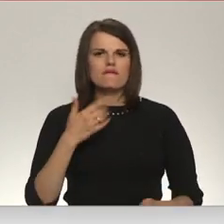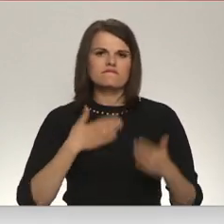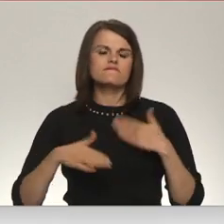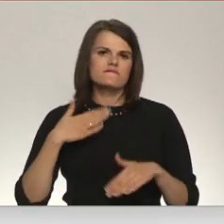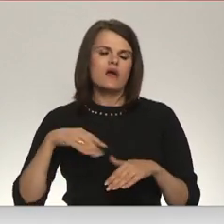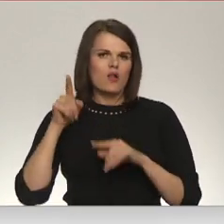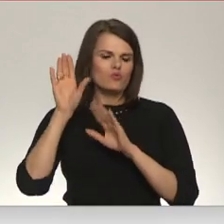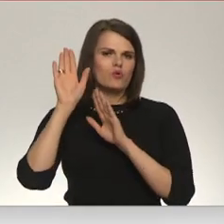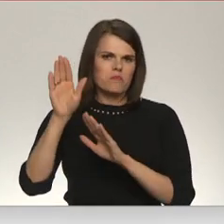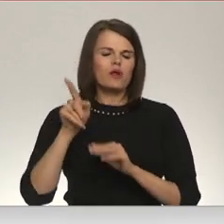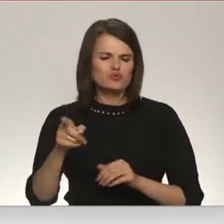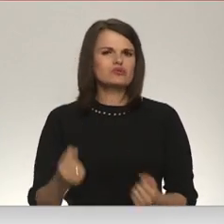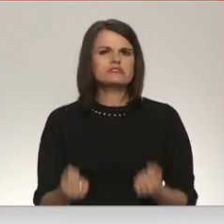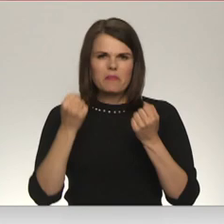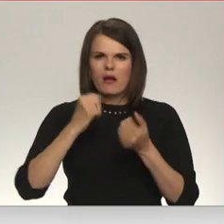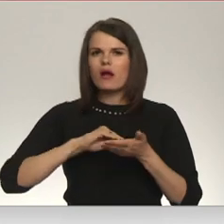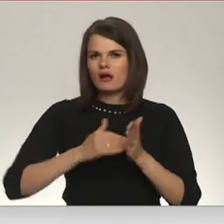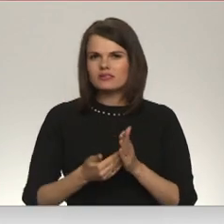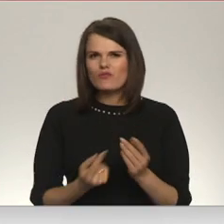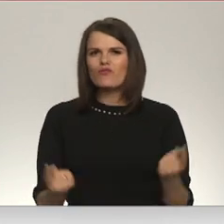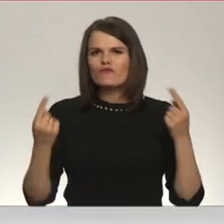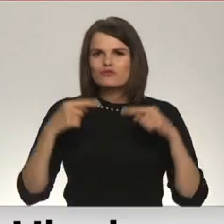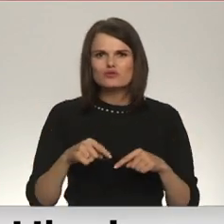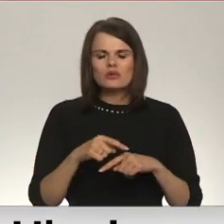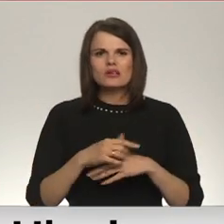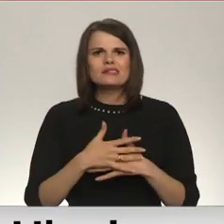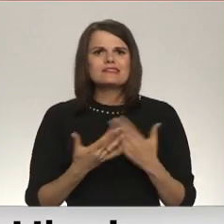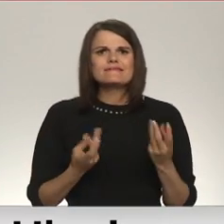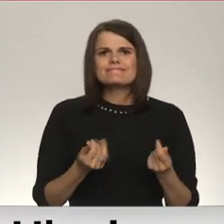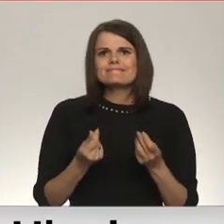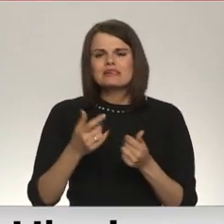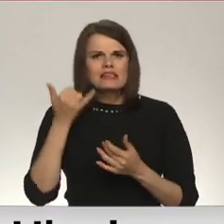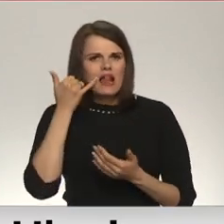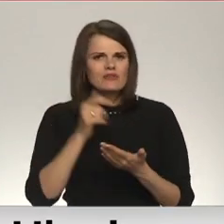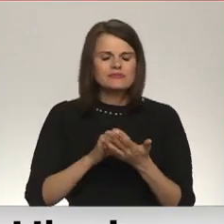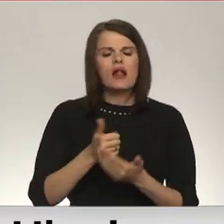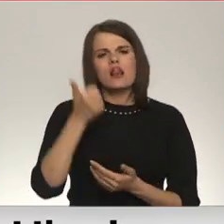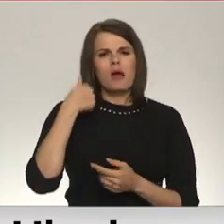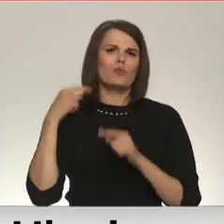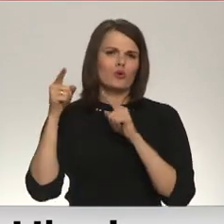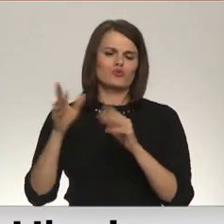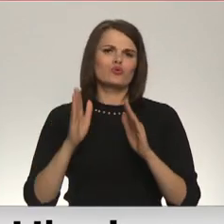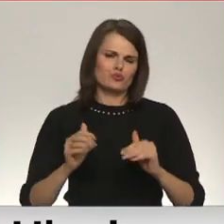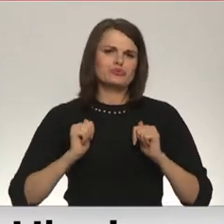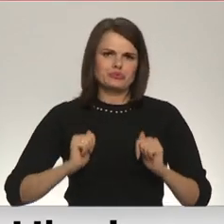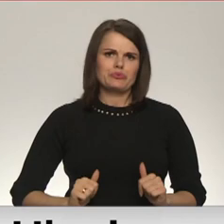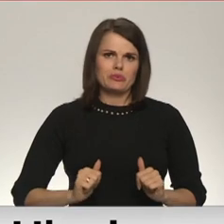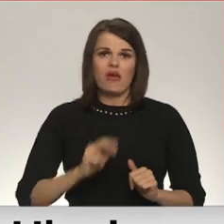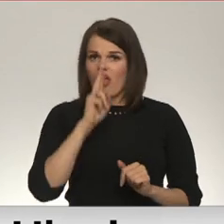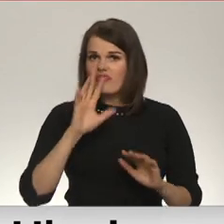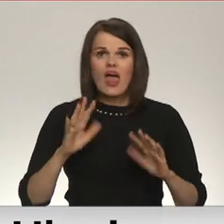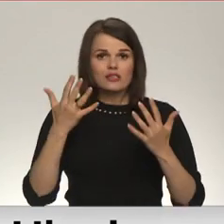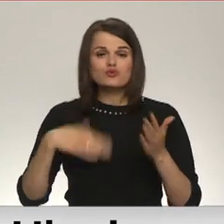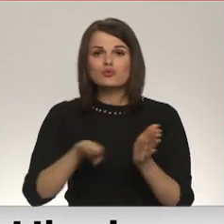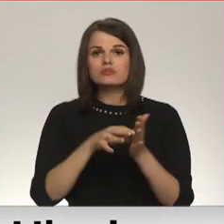palikt. Tomēr tur ir smaga situācija. Visu laiku rokas niedzas pēc telefona. Labāk tur, man būs mierīgāk. Ja neizdosies